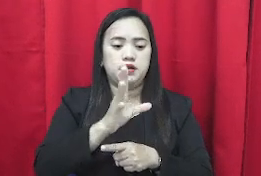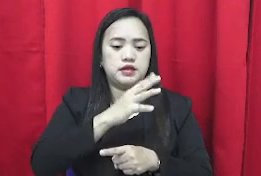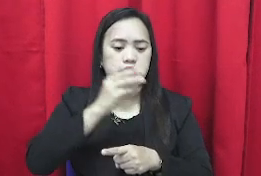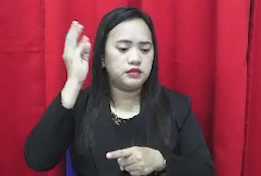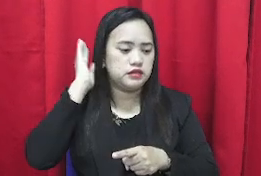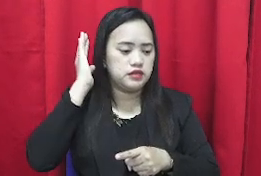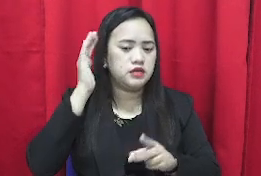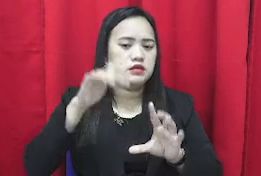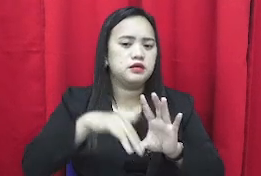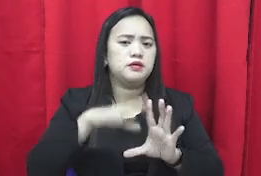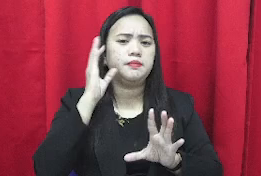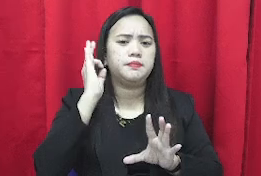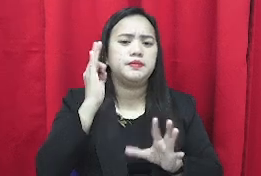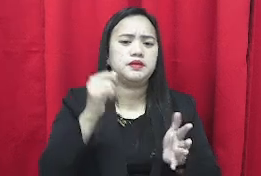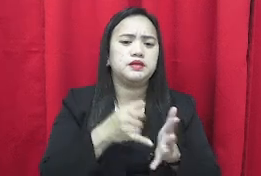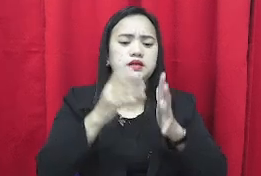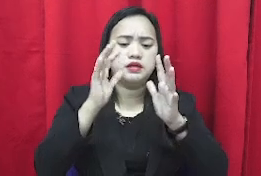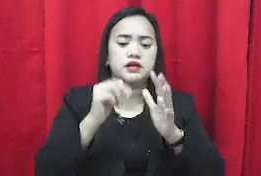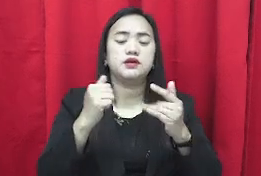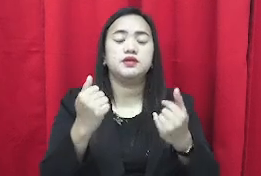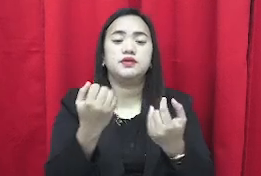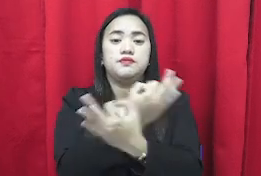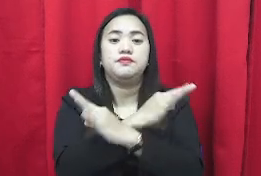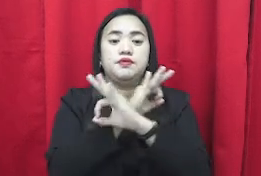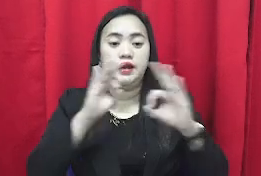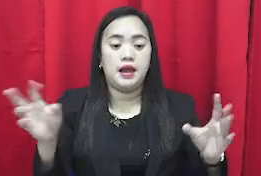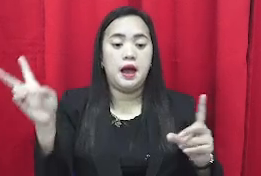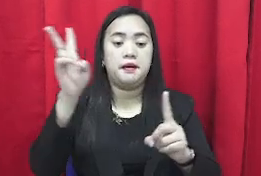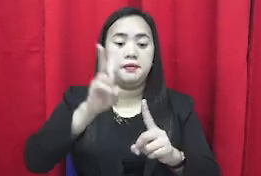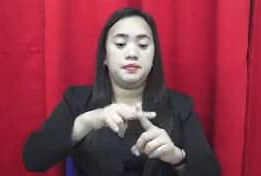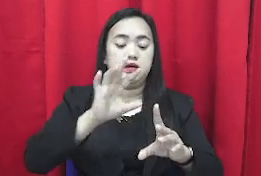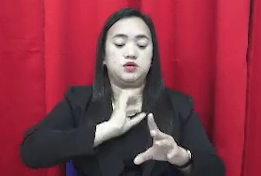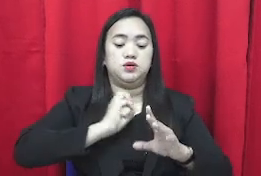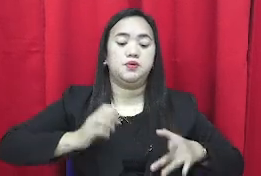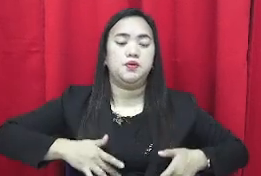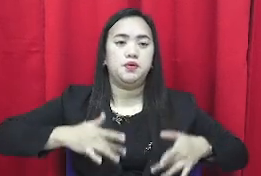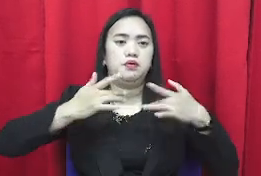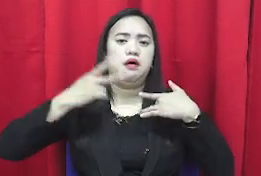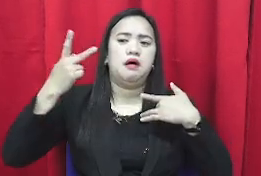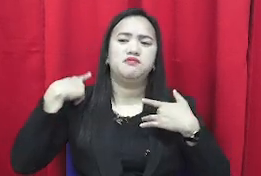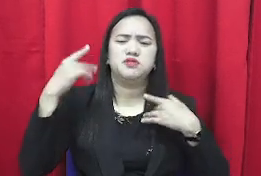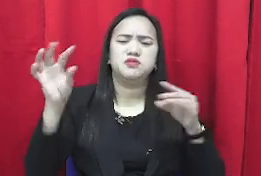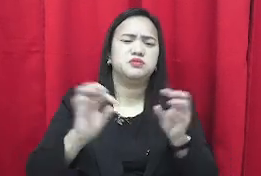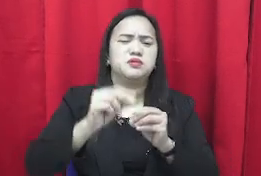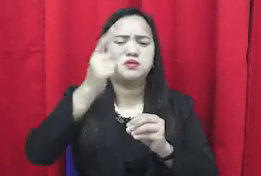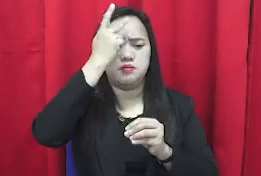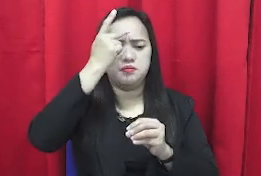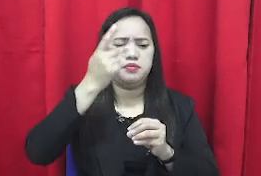yun na yung malaya niyang ina-apply kasi wala na wala na kami sir J do na